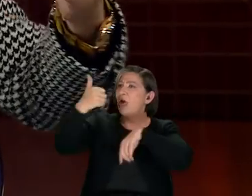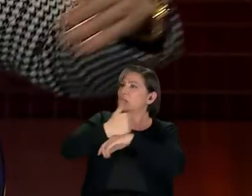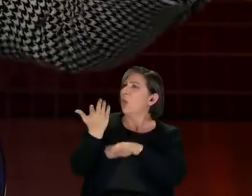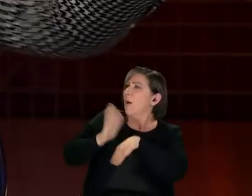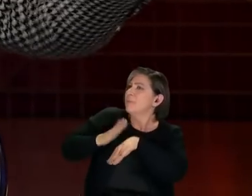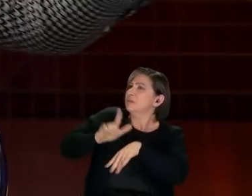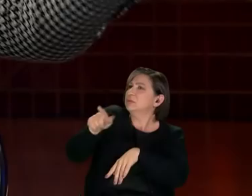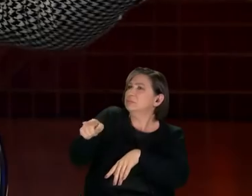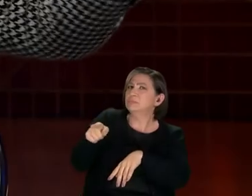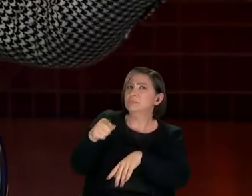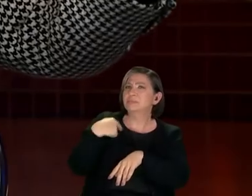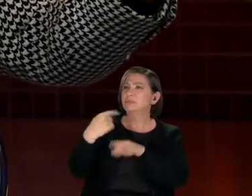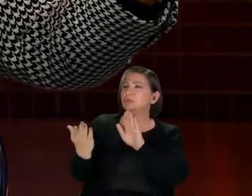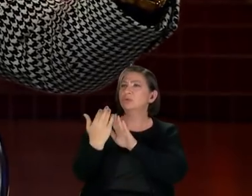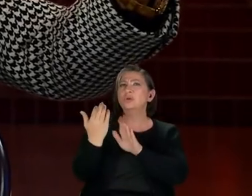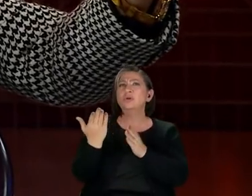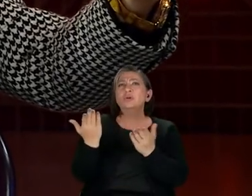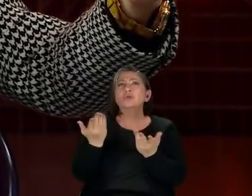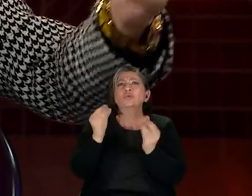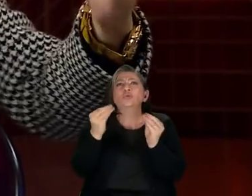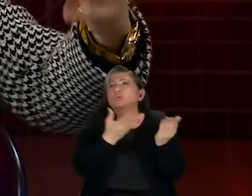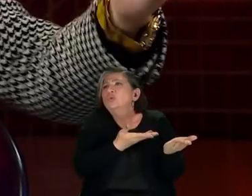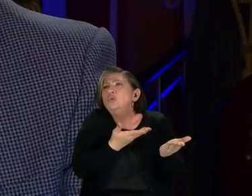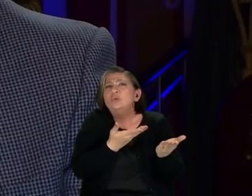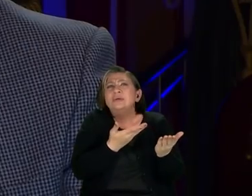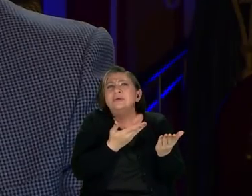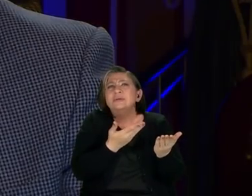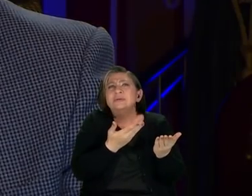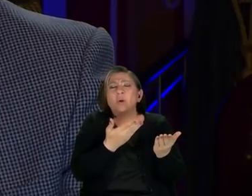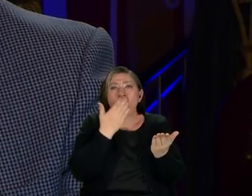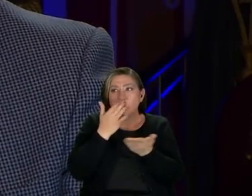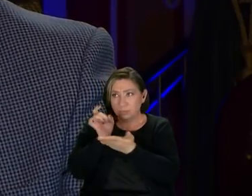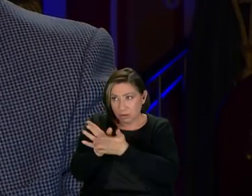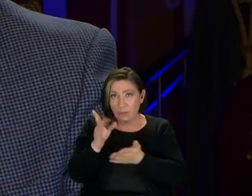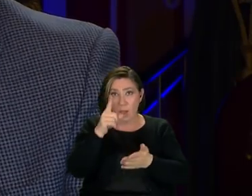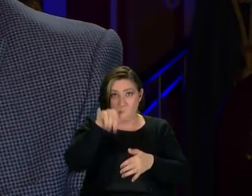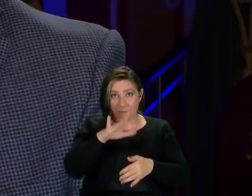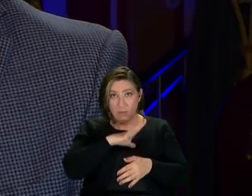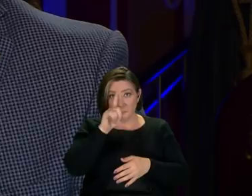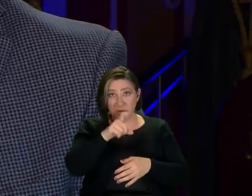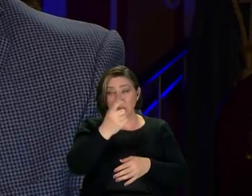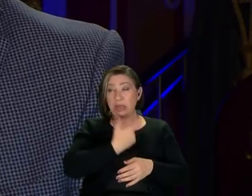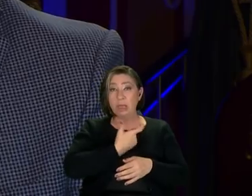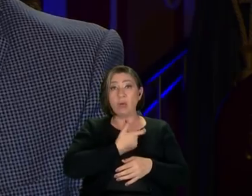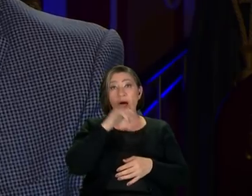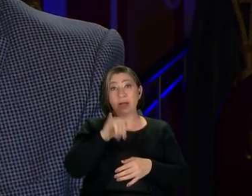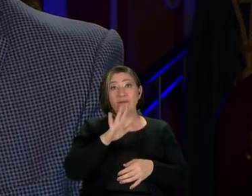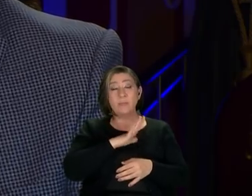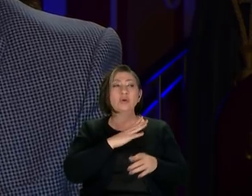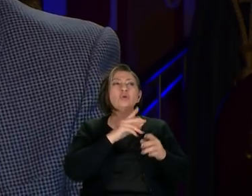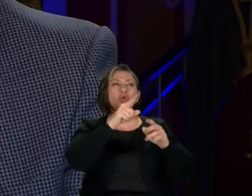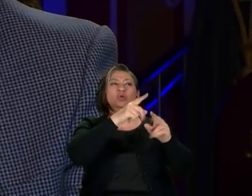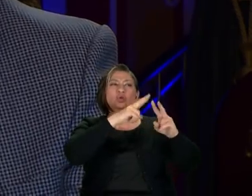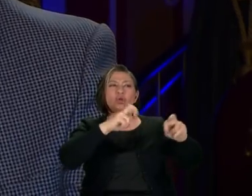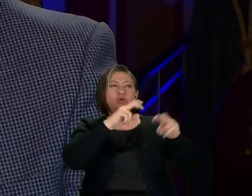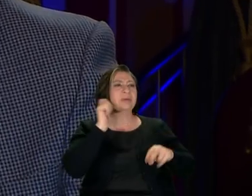Yani böyle ben sizin karşınıza... Çocuk bu şey yapacak yani, yapar. Ne yapar mesela, okuldan mı atar? Var mı öyle bir hakkı? Ya yani kanuni haklarını yani soruyor. Soruşturması